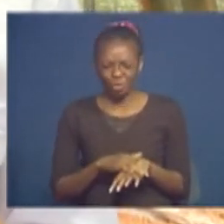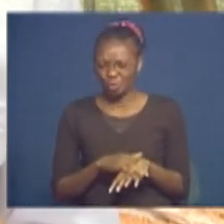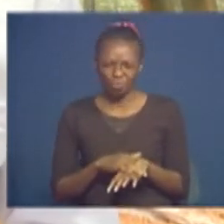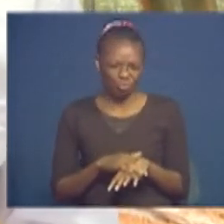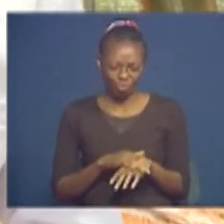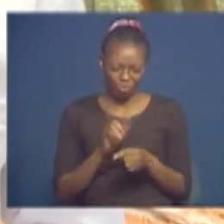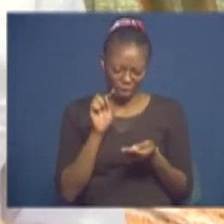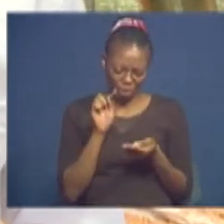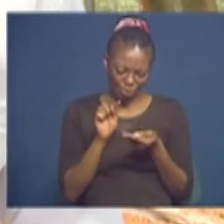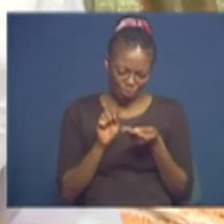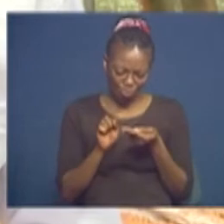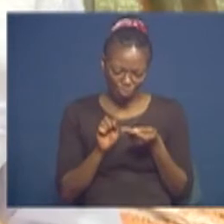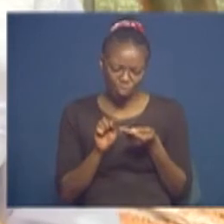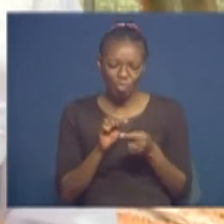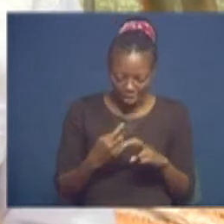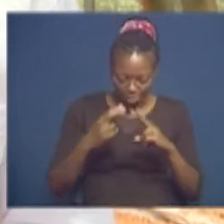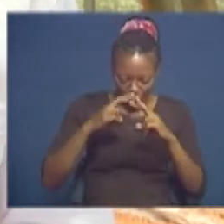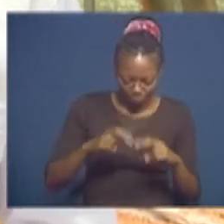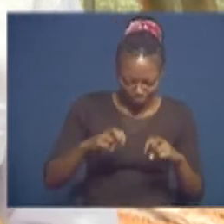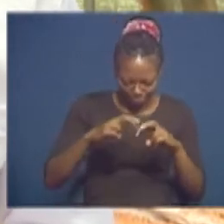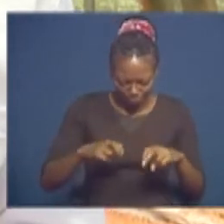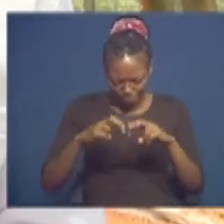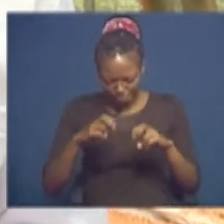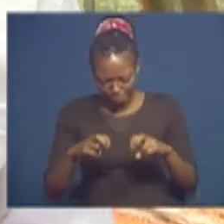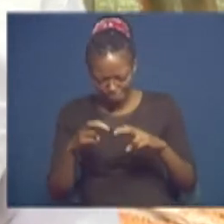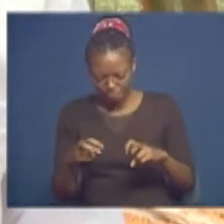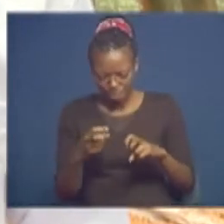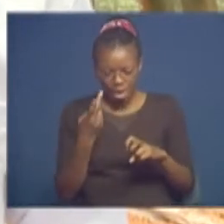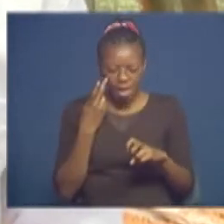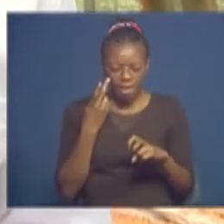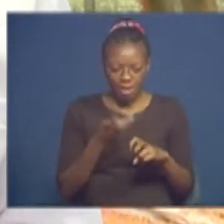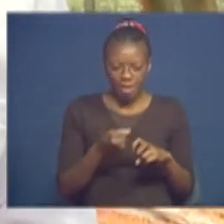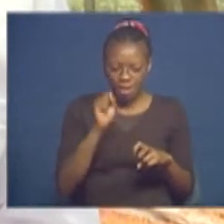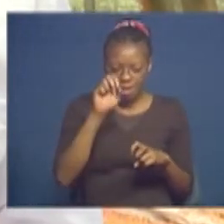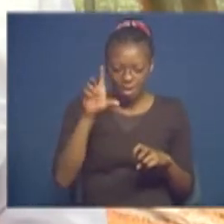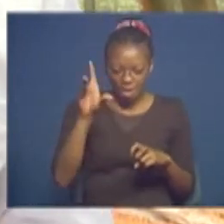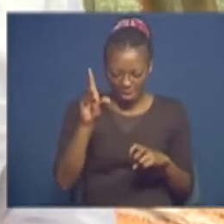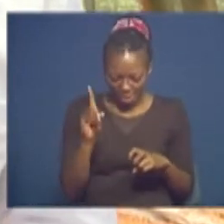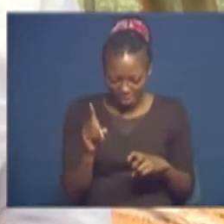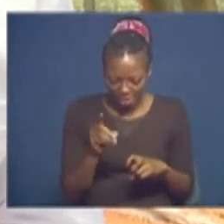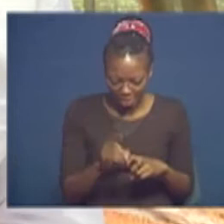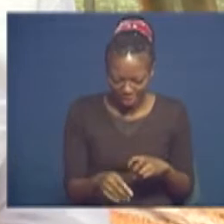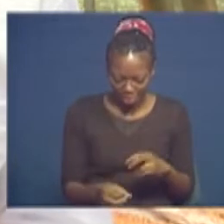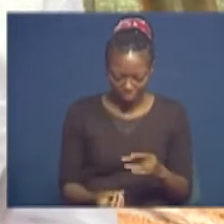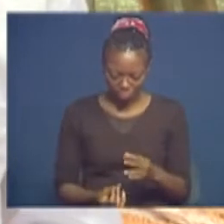Hivyo tumefanya utafiti tujue hizi mbegu baada ya kuzikuza zikue